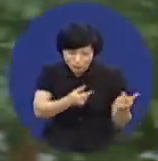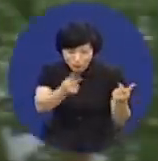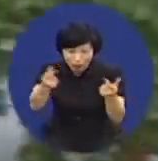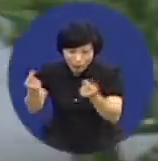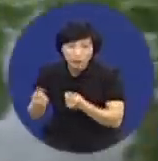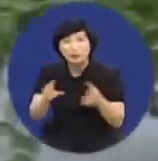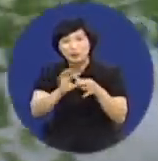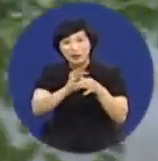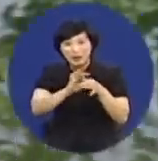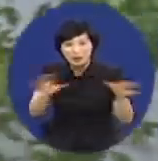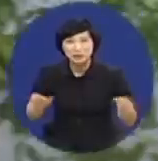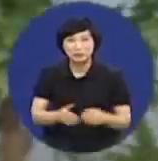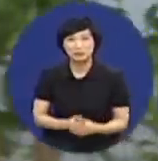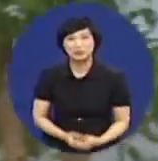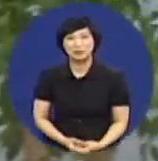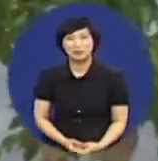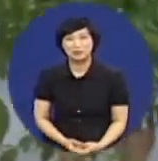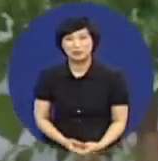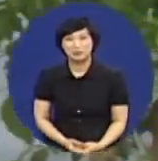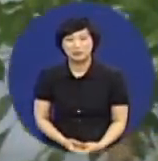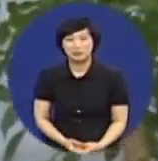だ。